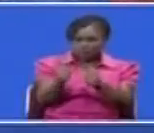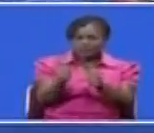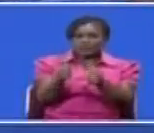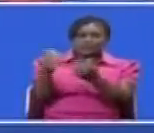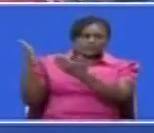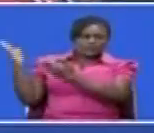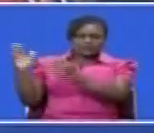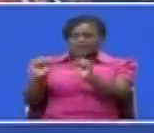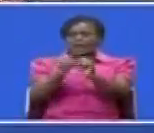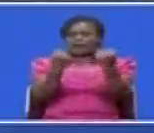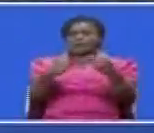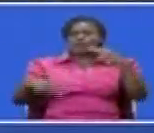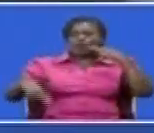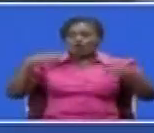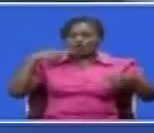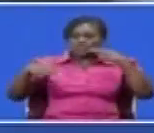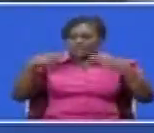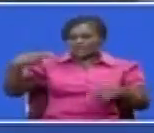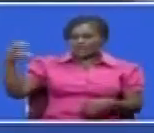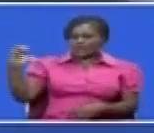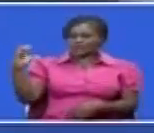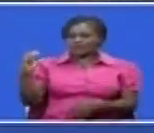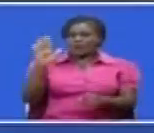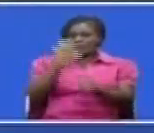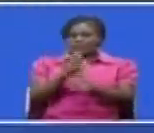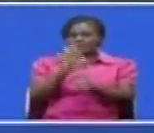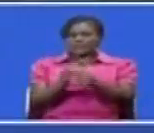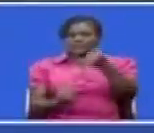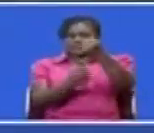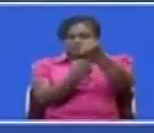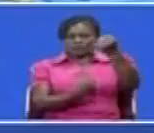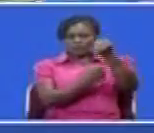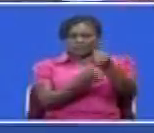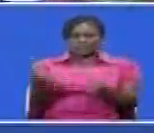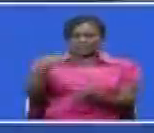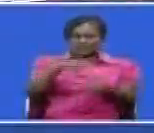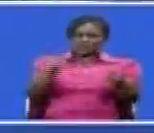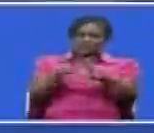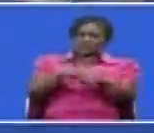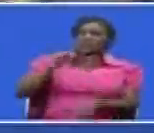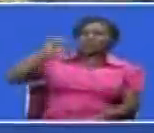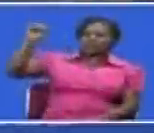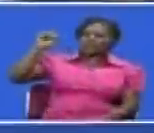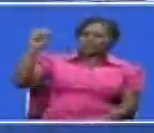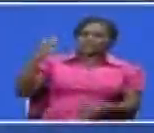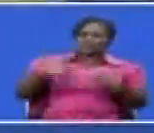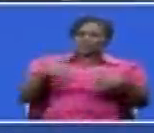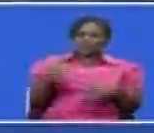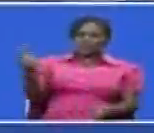hayo yaliyoandaliwa katika mkahawa wa Carnival yaliyovutia mamia ya mashabiki wakiwemo wanasiasa, wadhamini na pia wanabondia